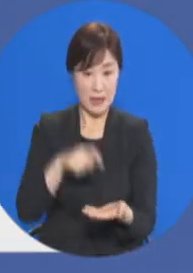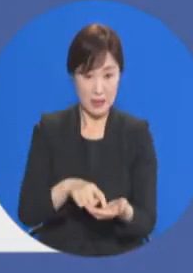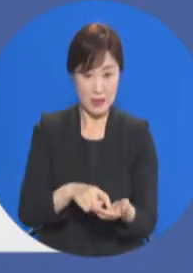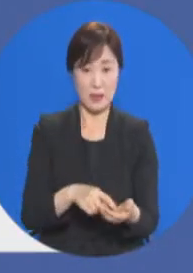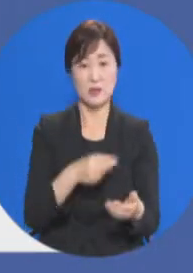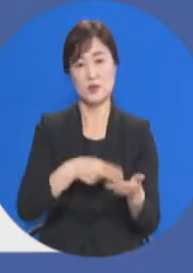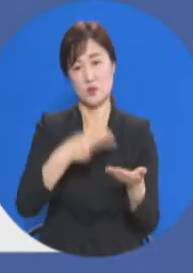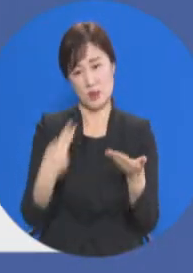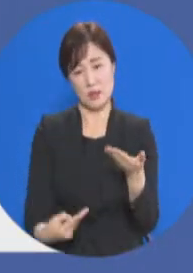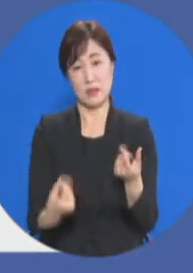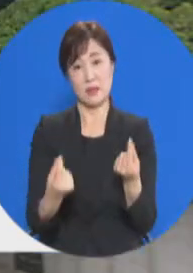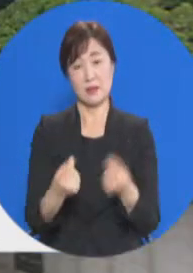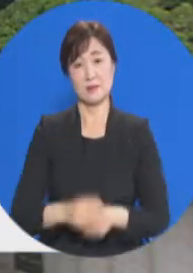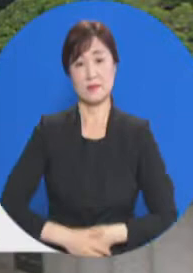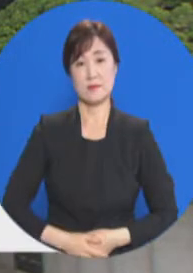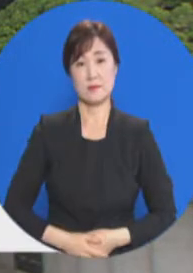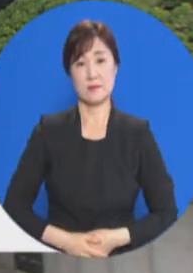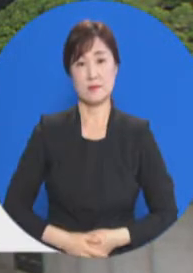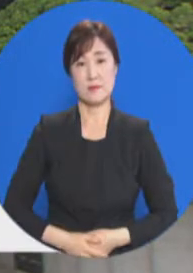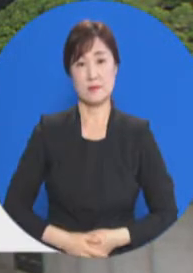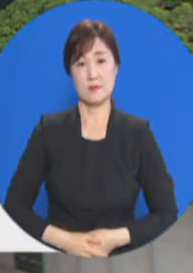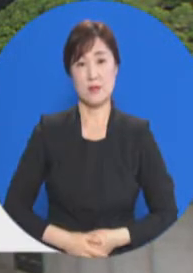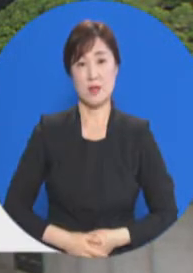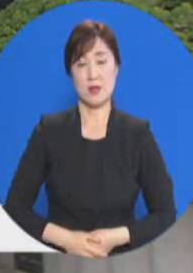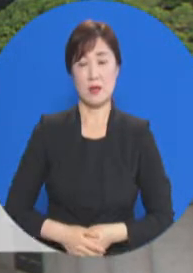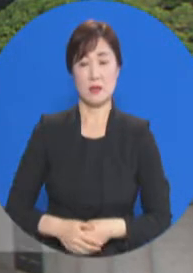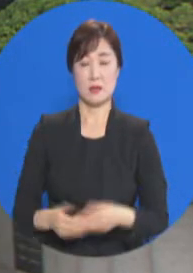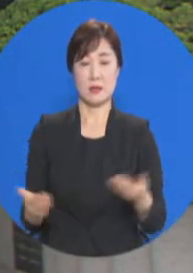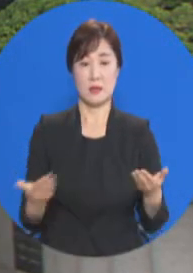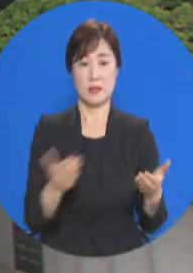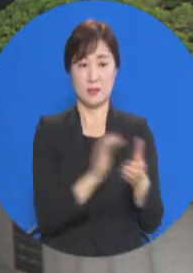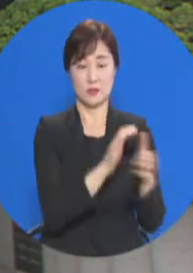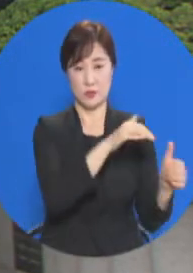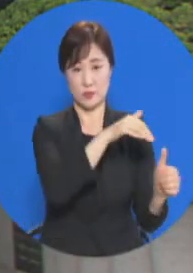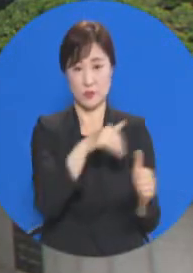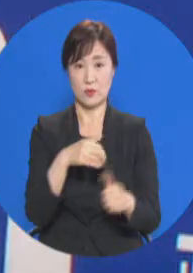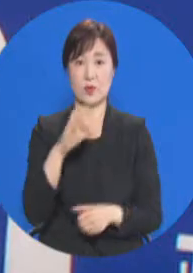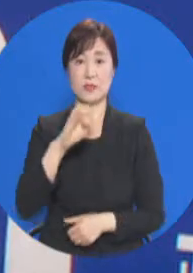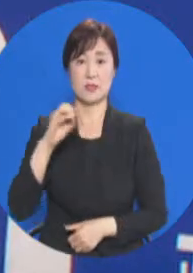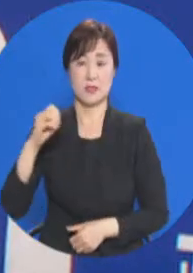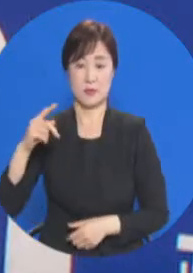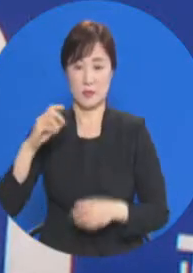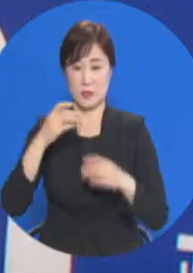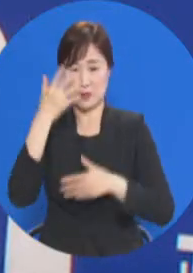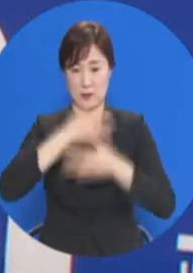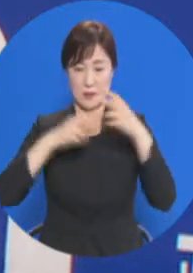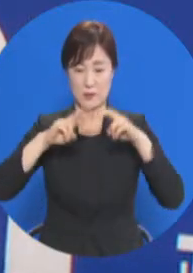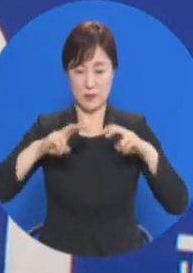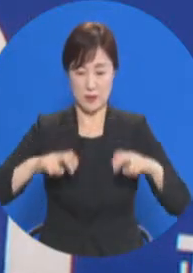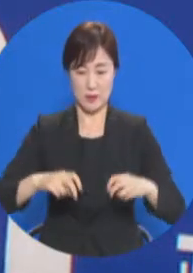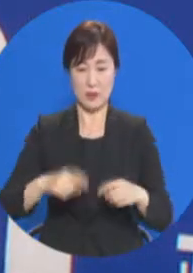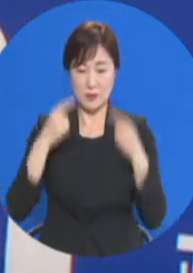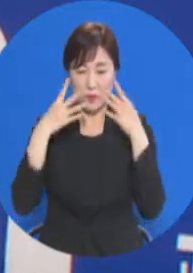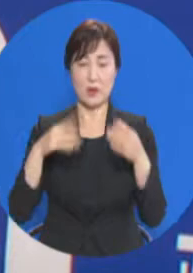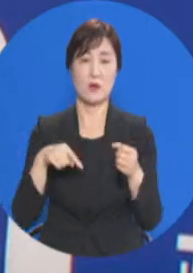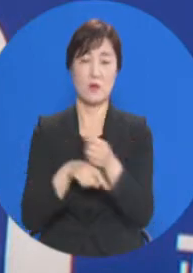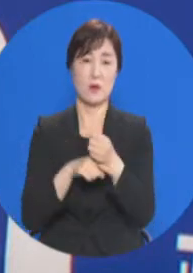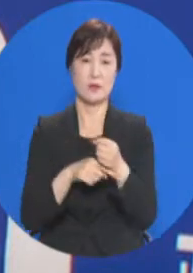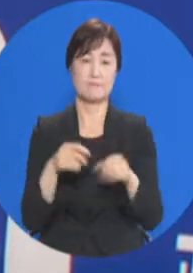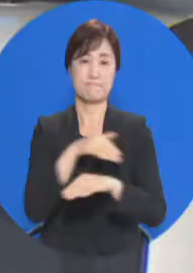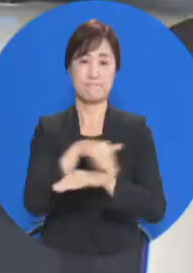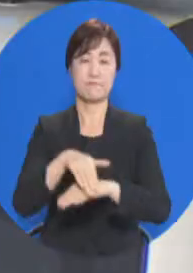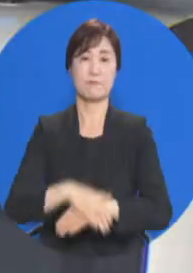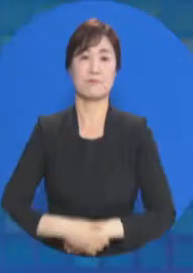있습니다. 광양경찰서는 동료 작업자의 진술과 CCTV를 확보해 정확한 사고 원인을 조사할 계획입니다.